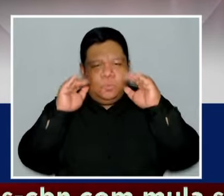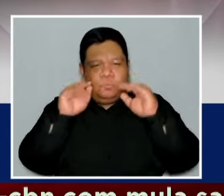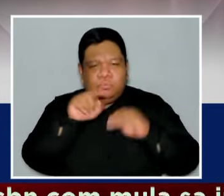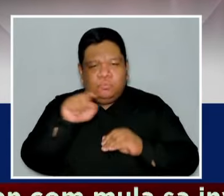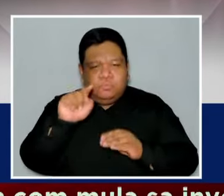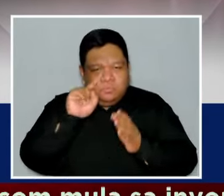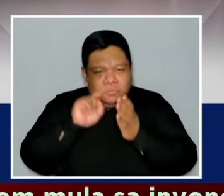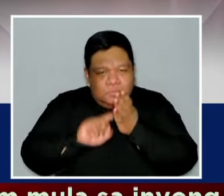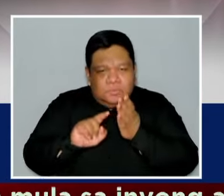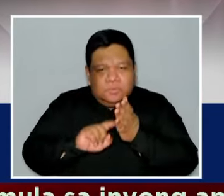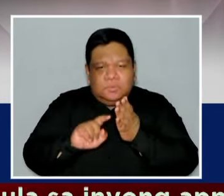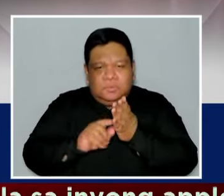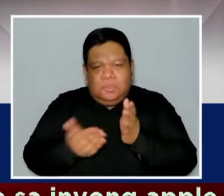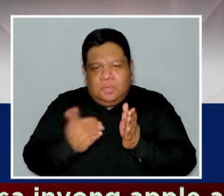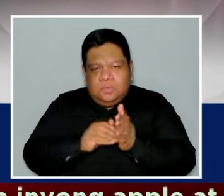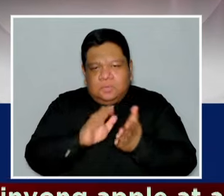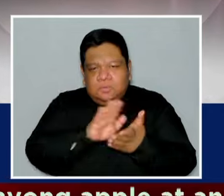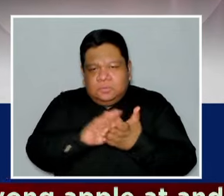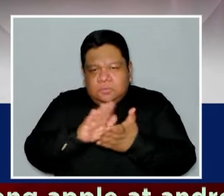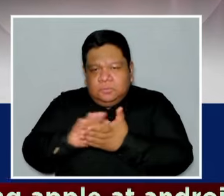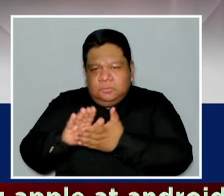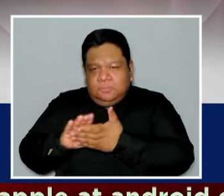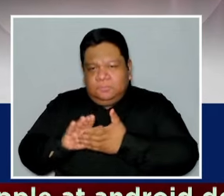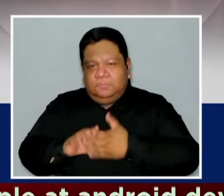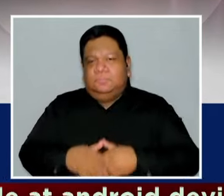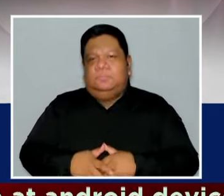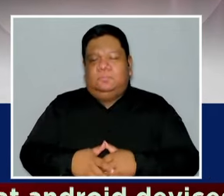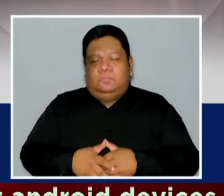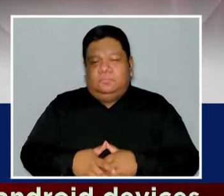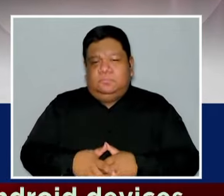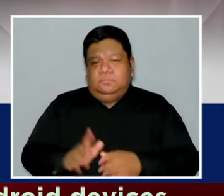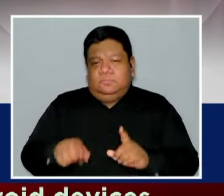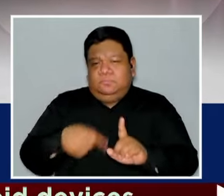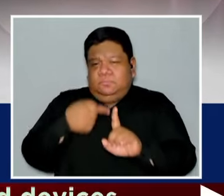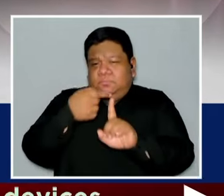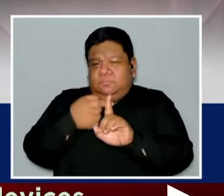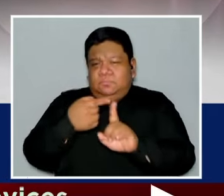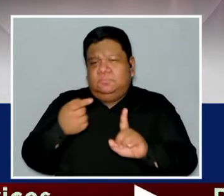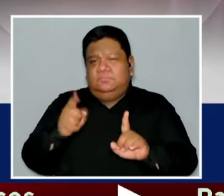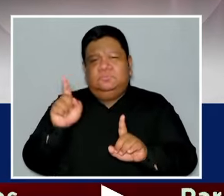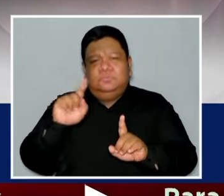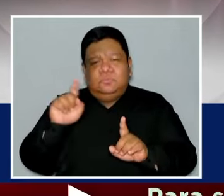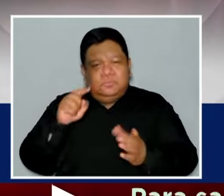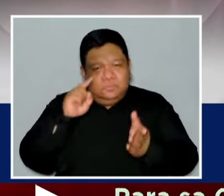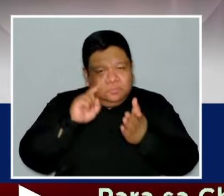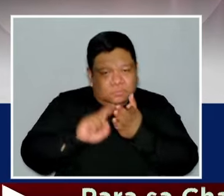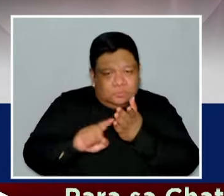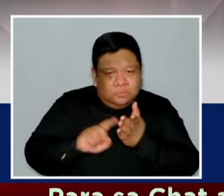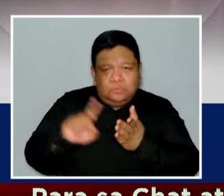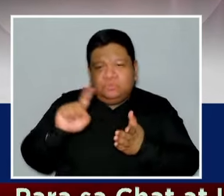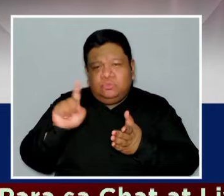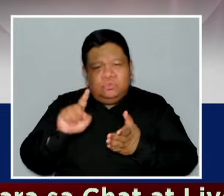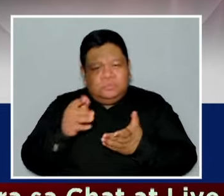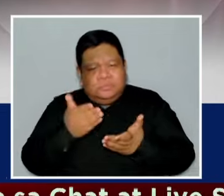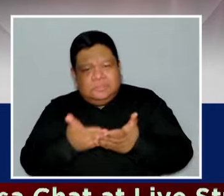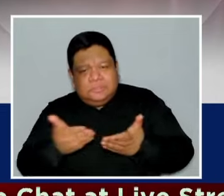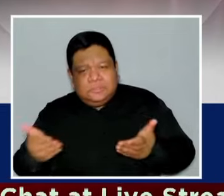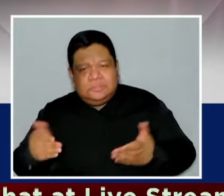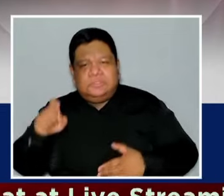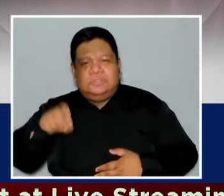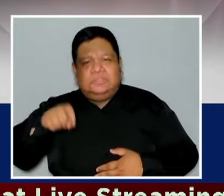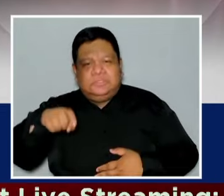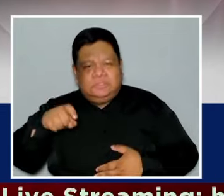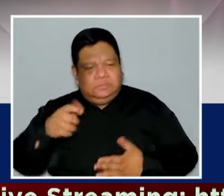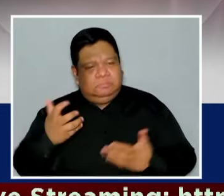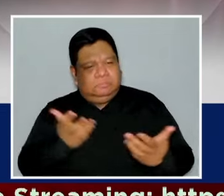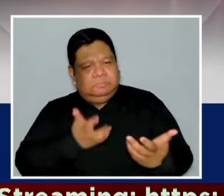nila. Yung paglilinis, interval ng paglilinis. Ika nga, dagdag na rin doon, pag-aralan natin kung anong materyales ang